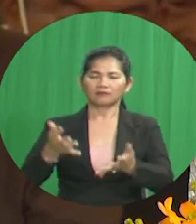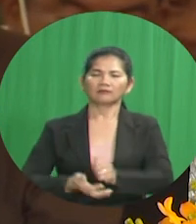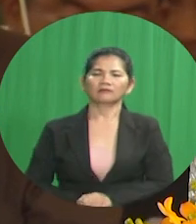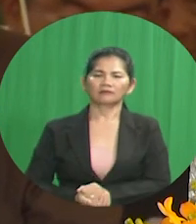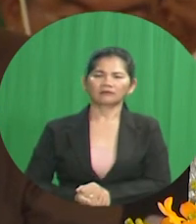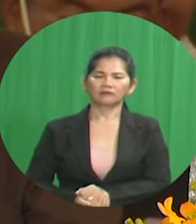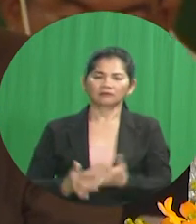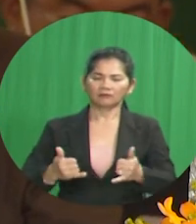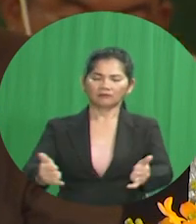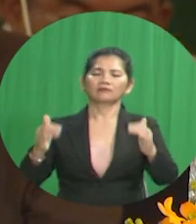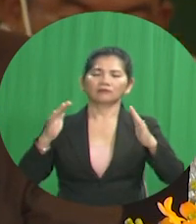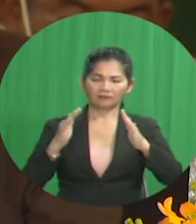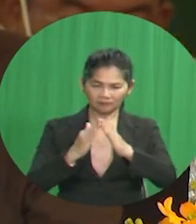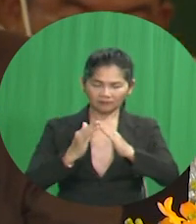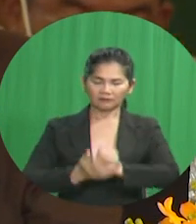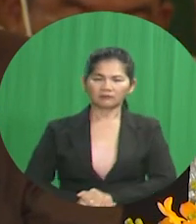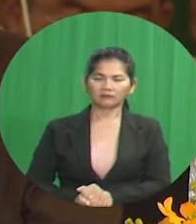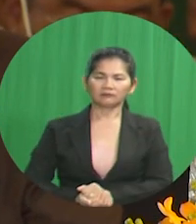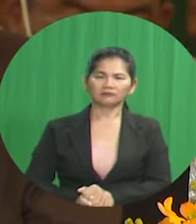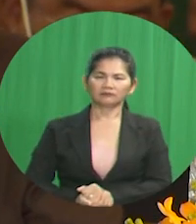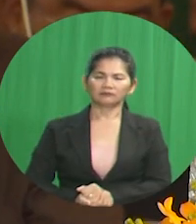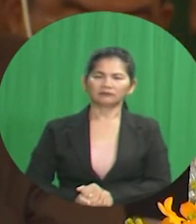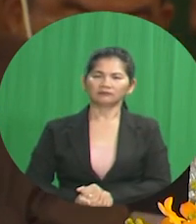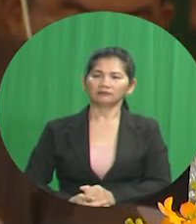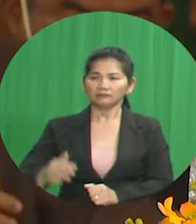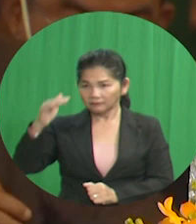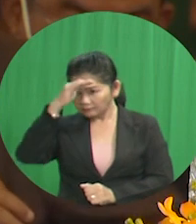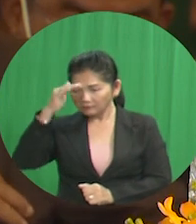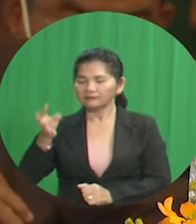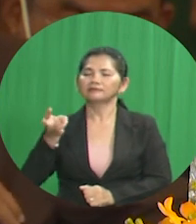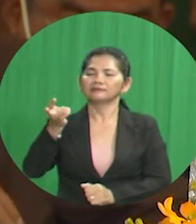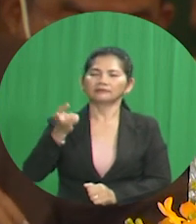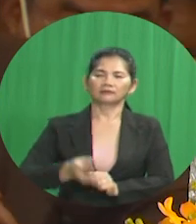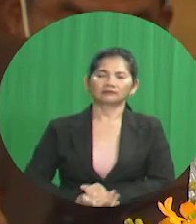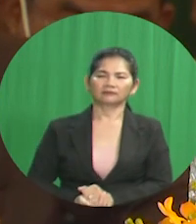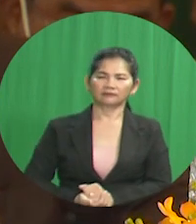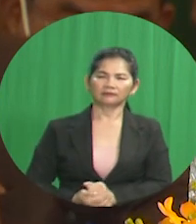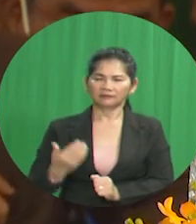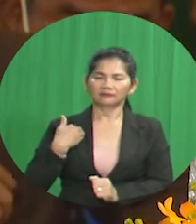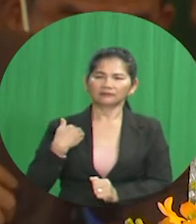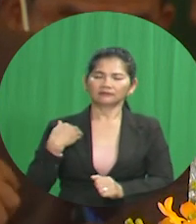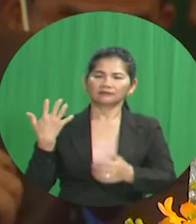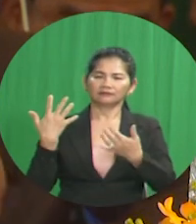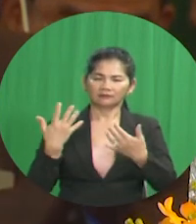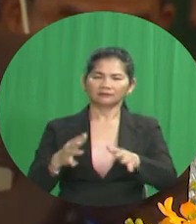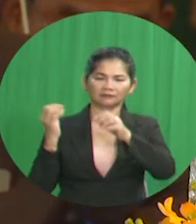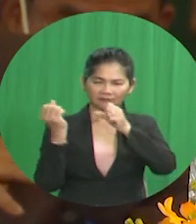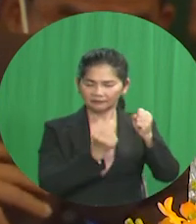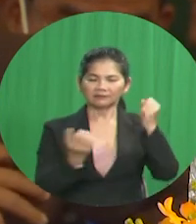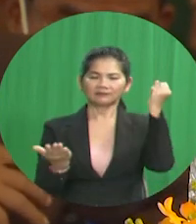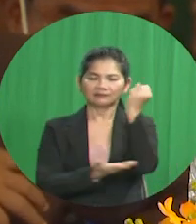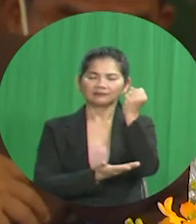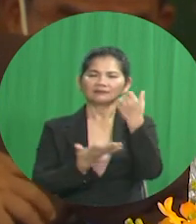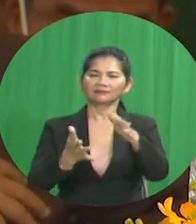ងចូលលេងផ្ទះណាអើទៅអើមើលបន្តិចទៅអូមានអំពើកាប់អំពើម្ដ